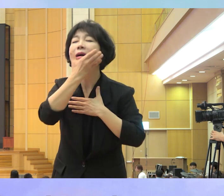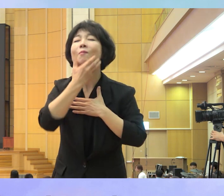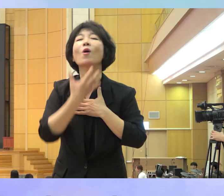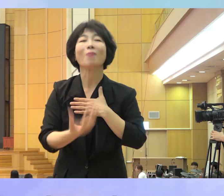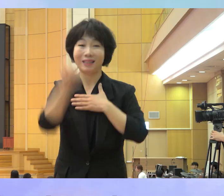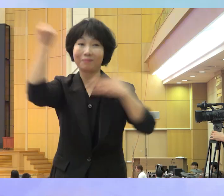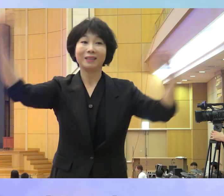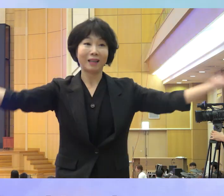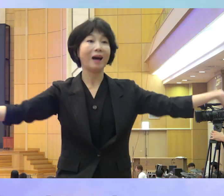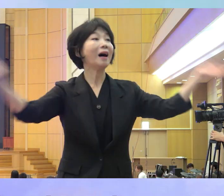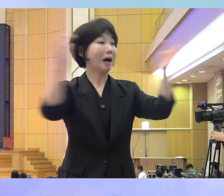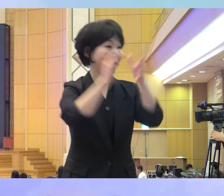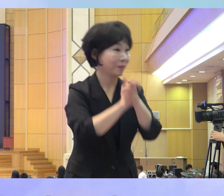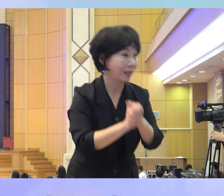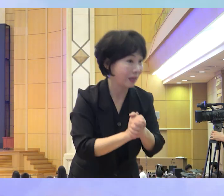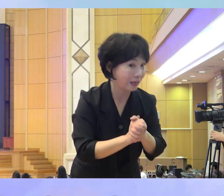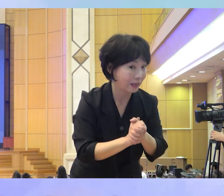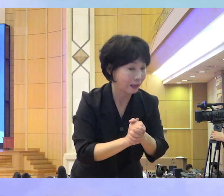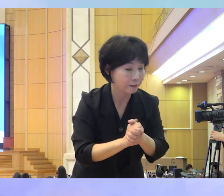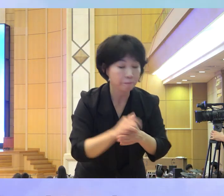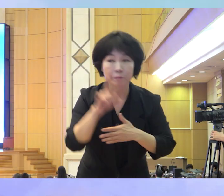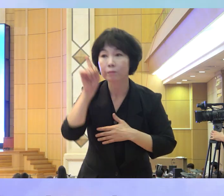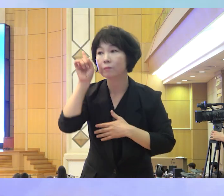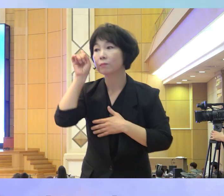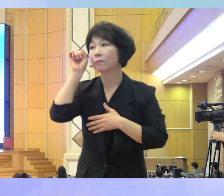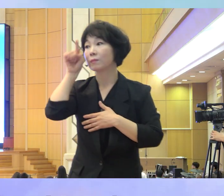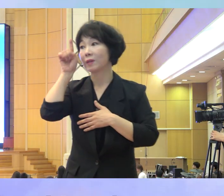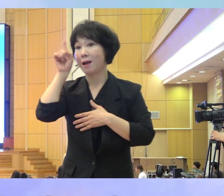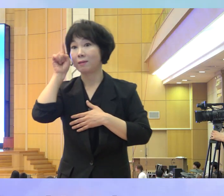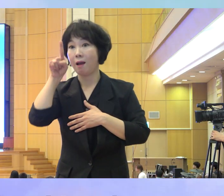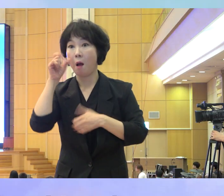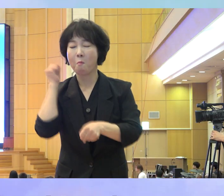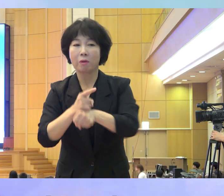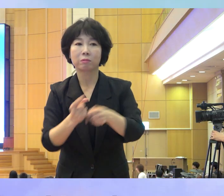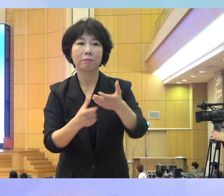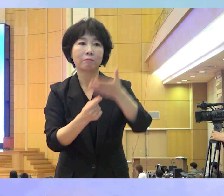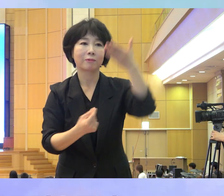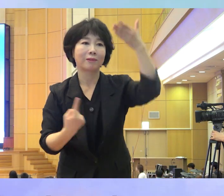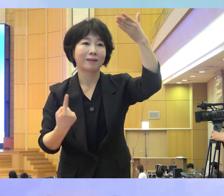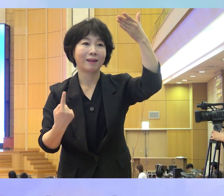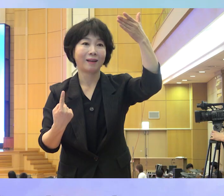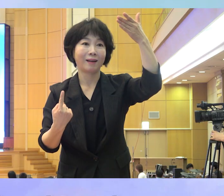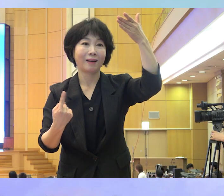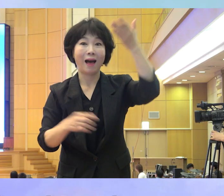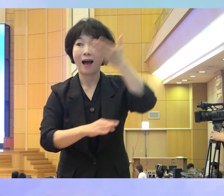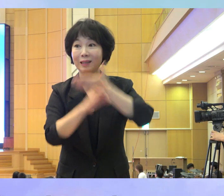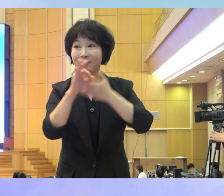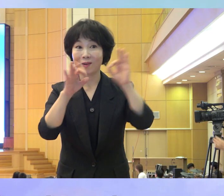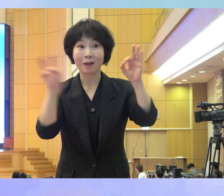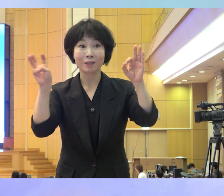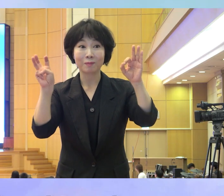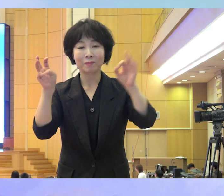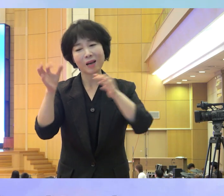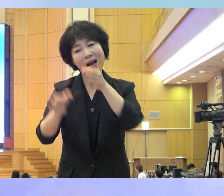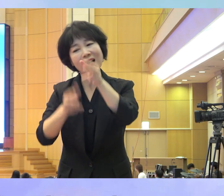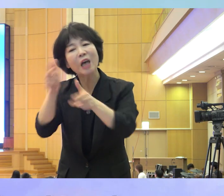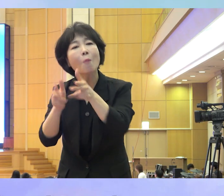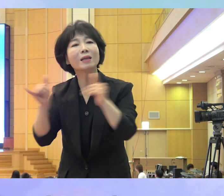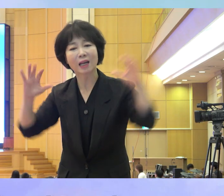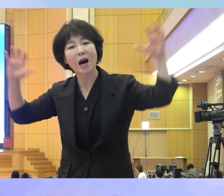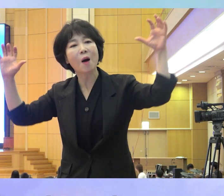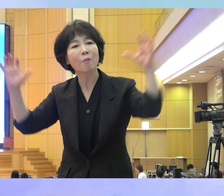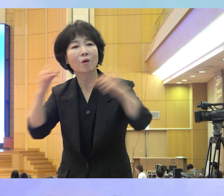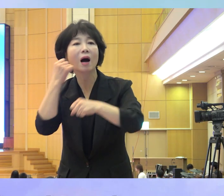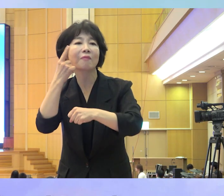광고 말씀드리겠습니다. 내일 9월 1일입니다. 오전 10시 30분 경영인 선교회 사업장